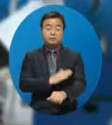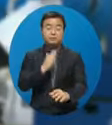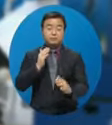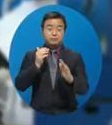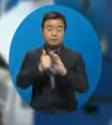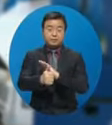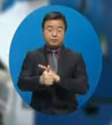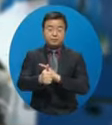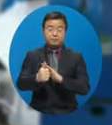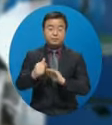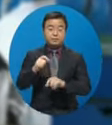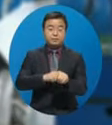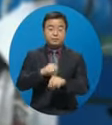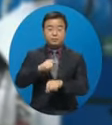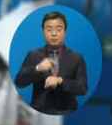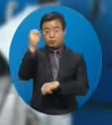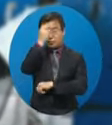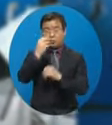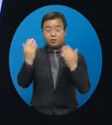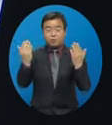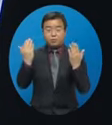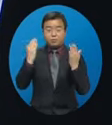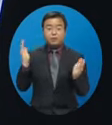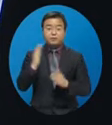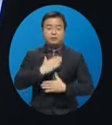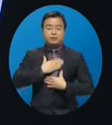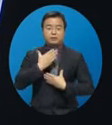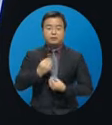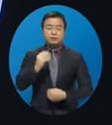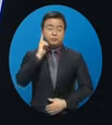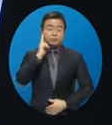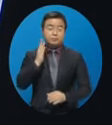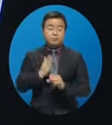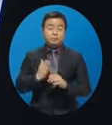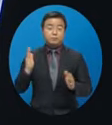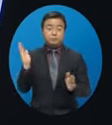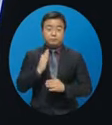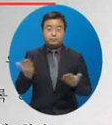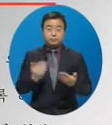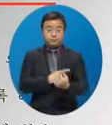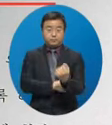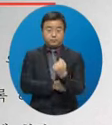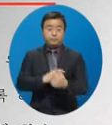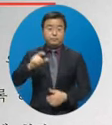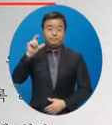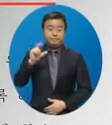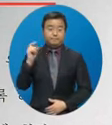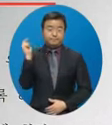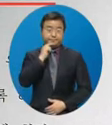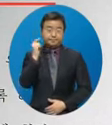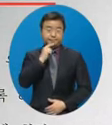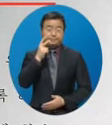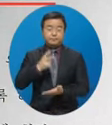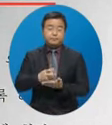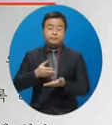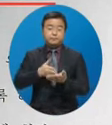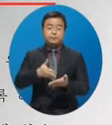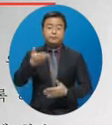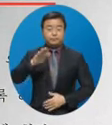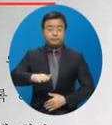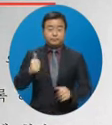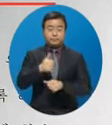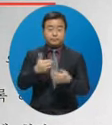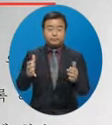대한 대책 마련도 시급한 상황. 학생들의 노동권을 강화하는 개정안이 나와 있지만 상임위에 발이